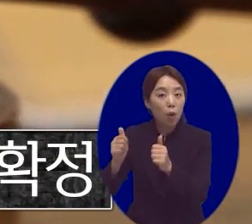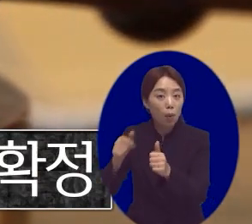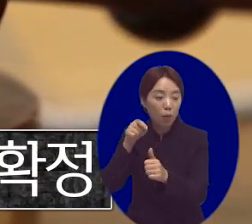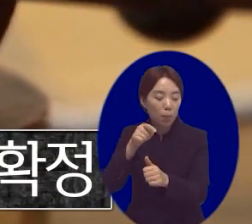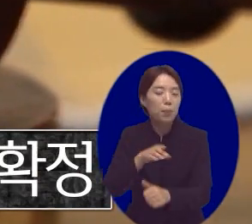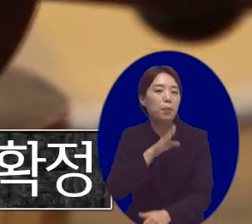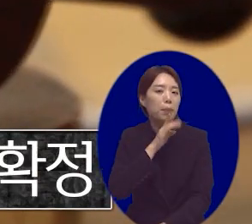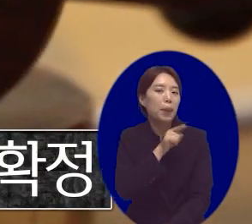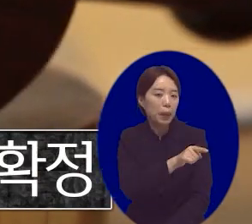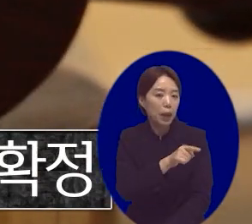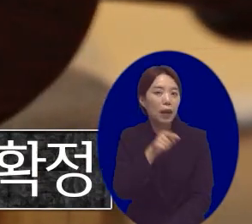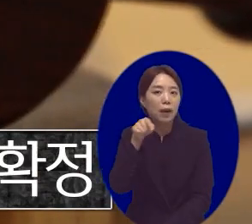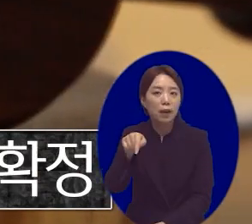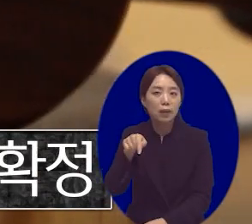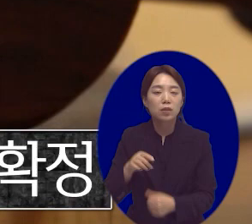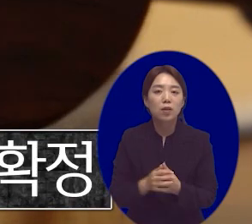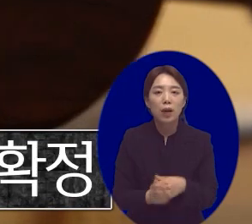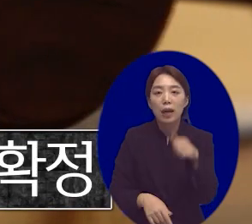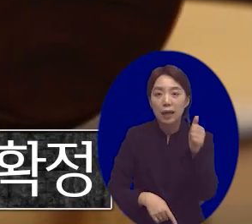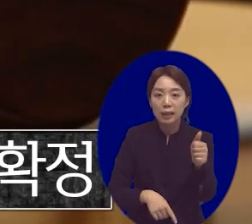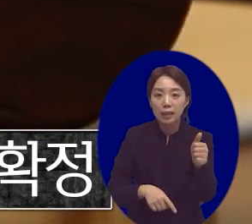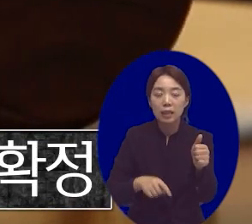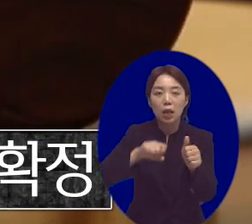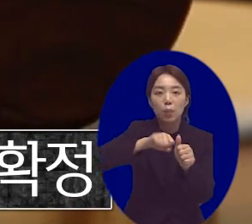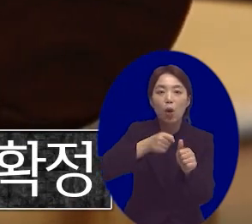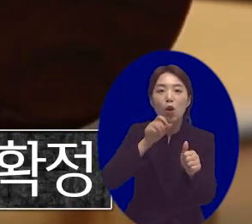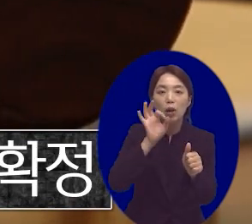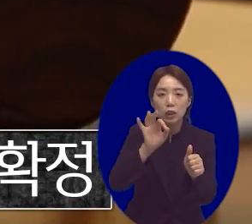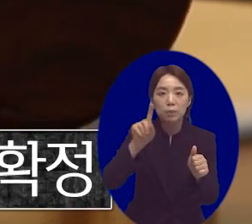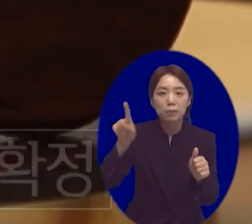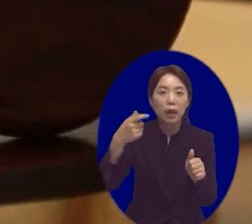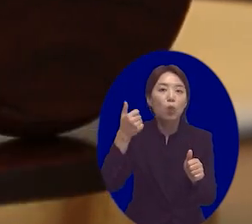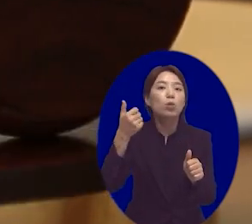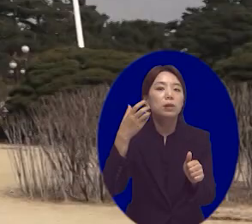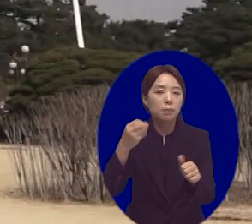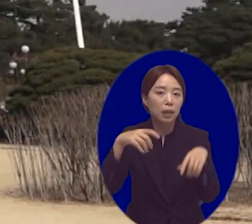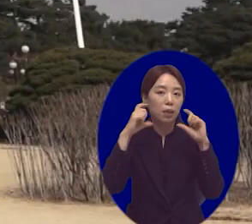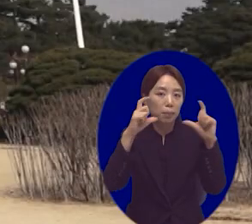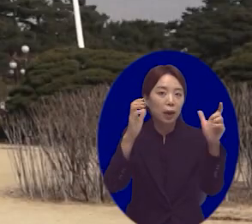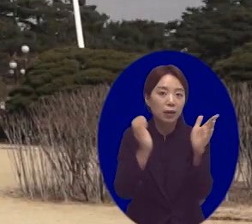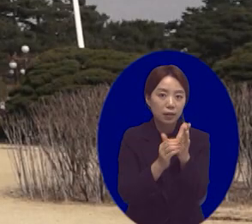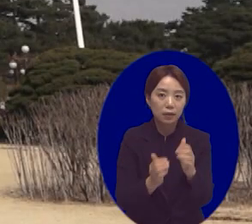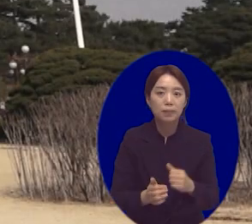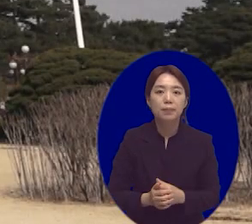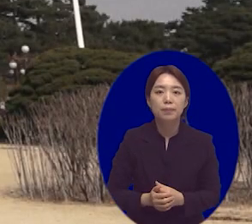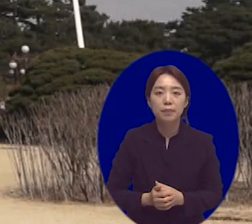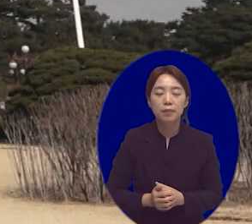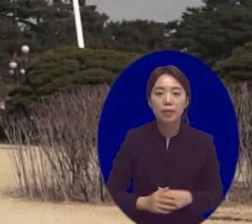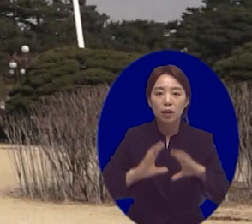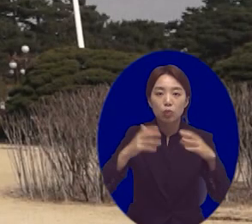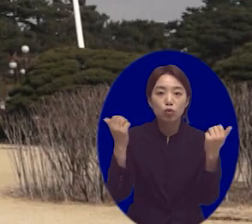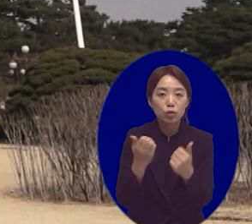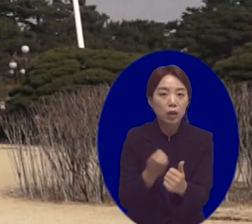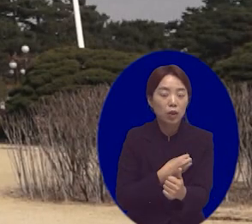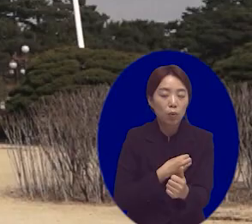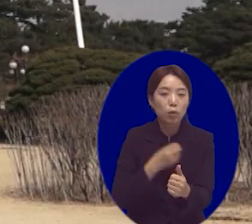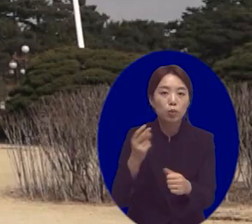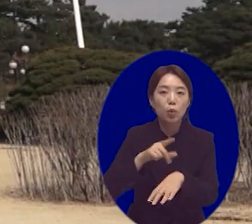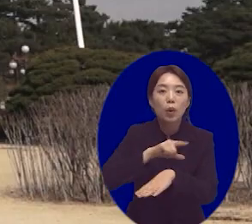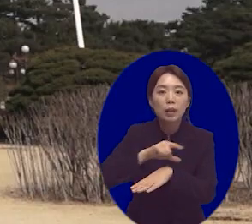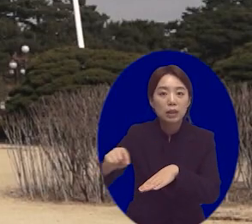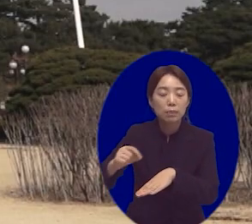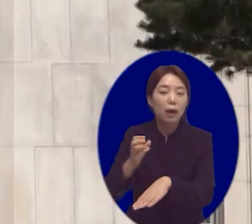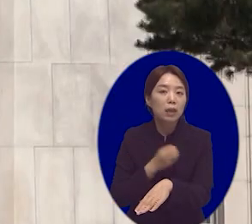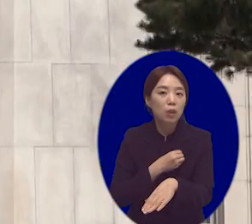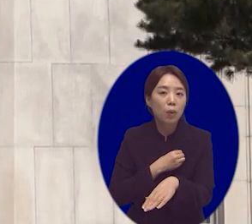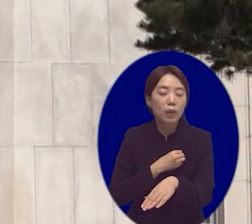인정하며 상고를 기각해 A씨는 벌금 150만 원이 확정됐습니다. 국회의원이나 지방의회 의원의 의정활동